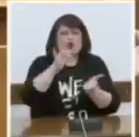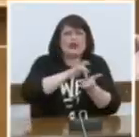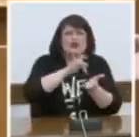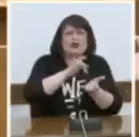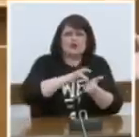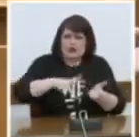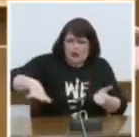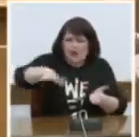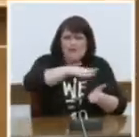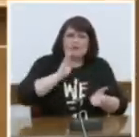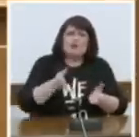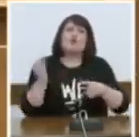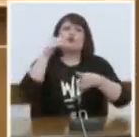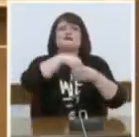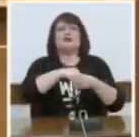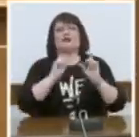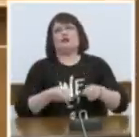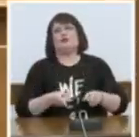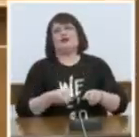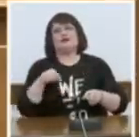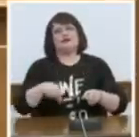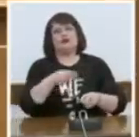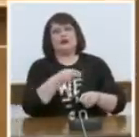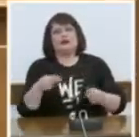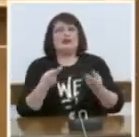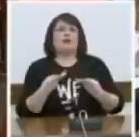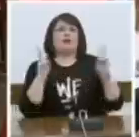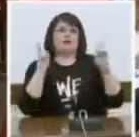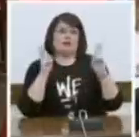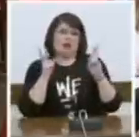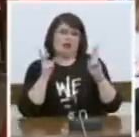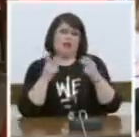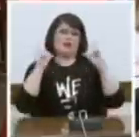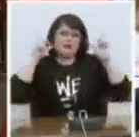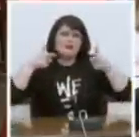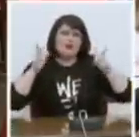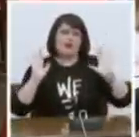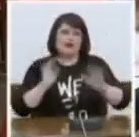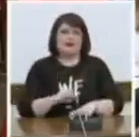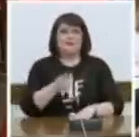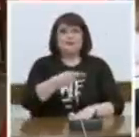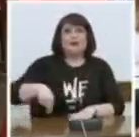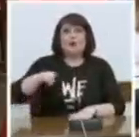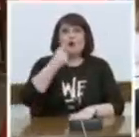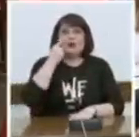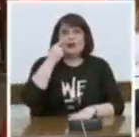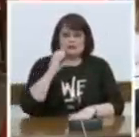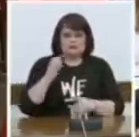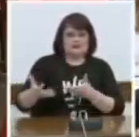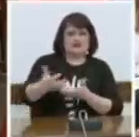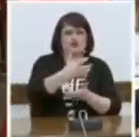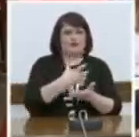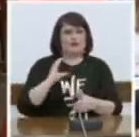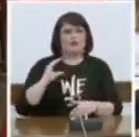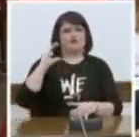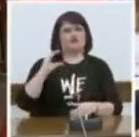αυτό είναι η πραγματικότητα. Και αυτό είναι η δημοκρατία. Γιατί εμείς θέλουμε να βλέπουν όλοι την ενίσχυση του εισοδήματός τους, όλοι και